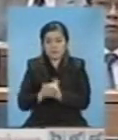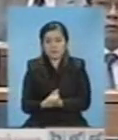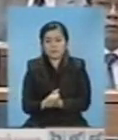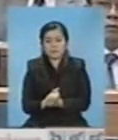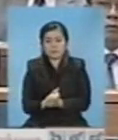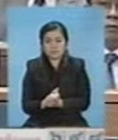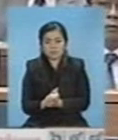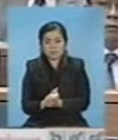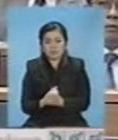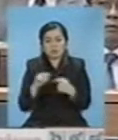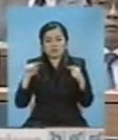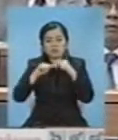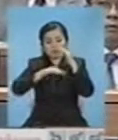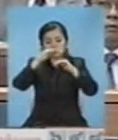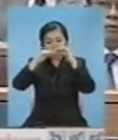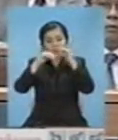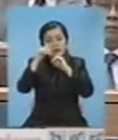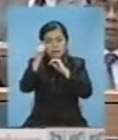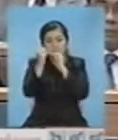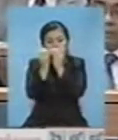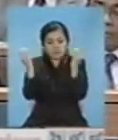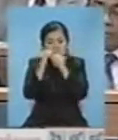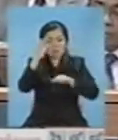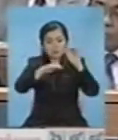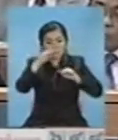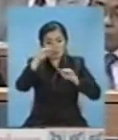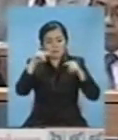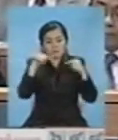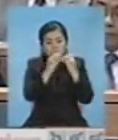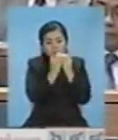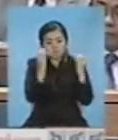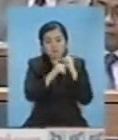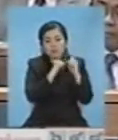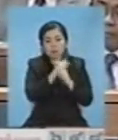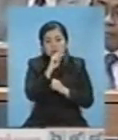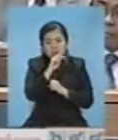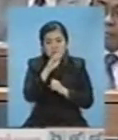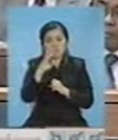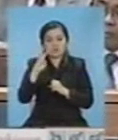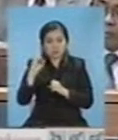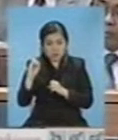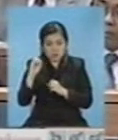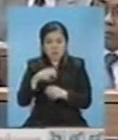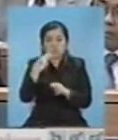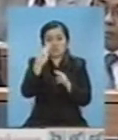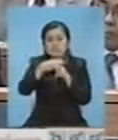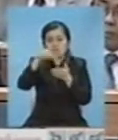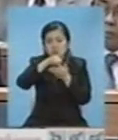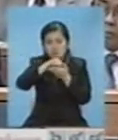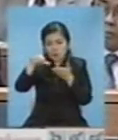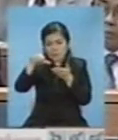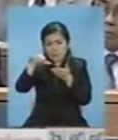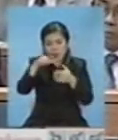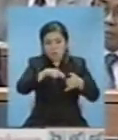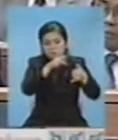นี่คือความก้าวหน้าของรัฐธรรมนูญปัจจุบันเมื่อเทียบกับปี40การถอดถอนผู้ดำรงตำแหน่งทางการเมืองเพราะกระ